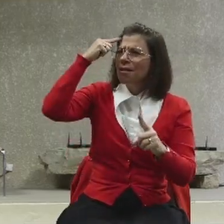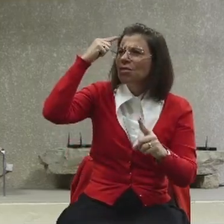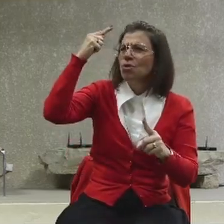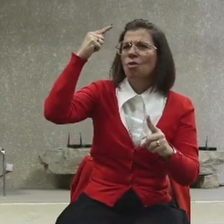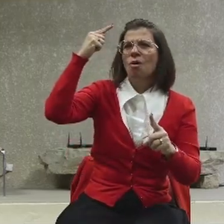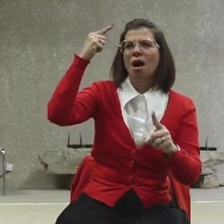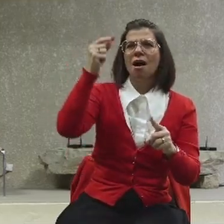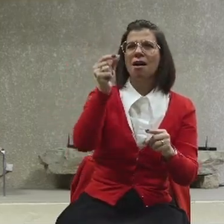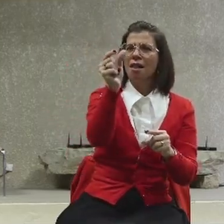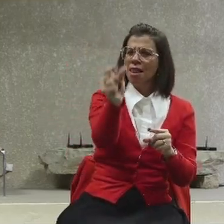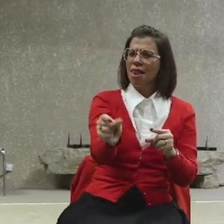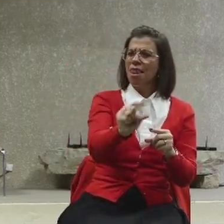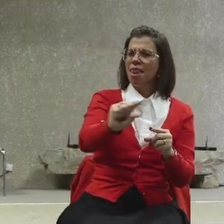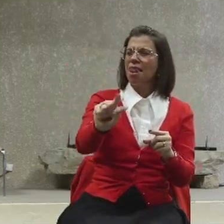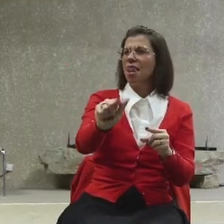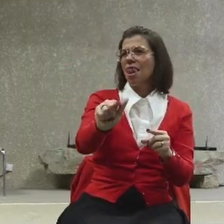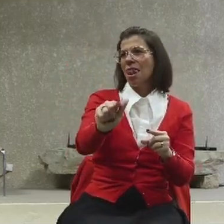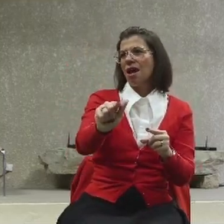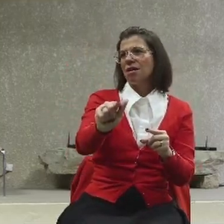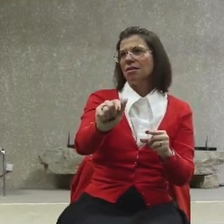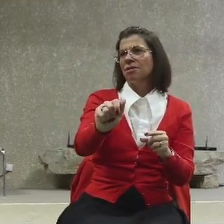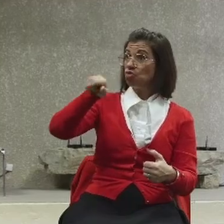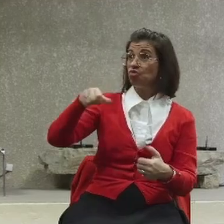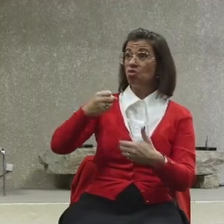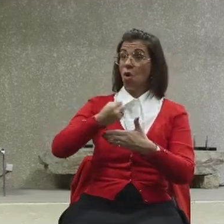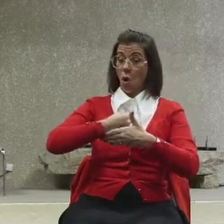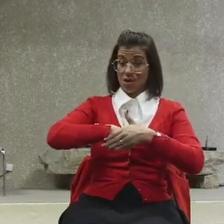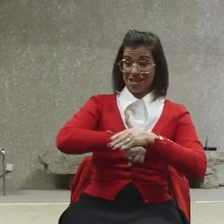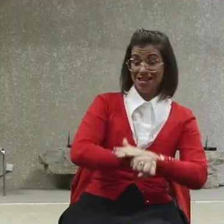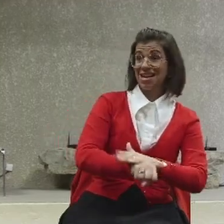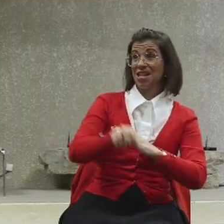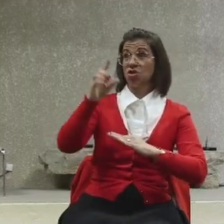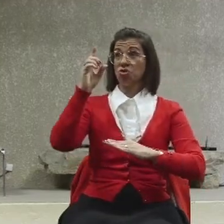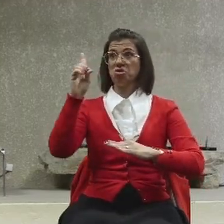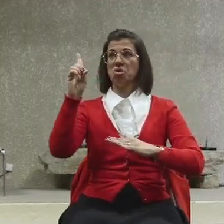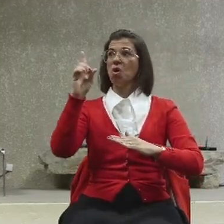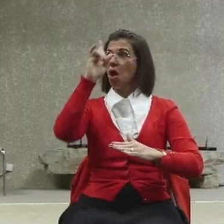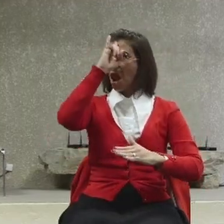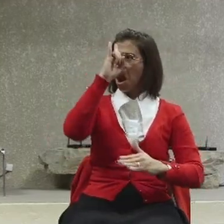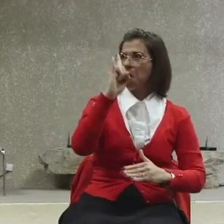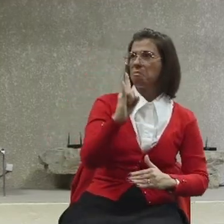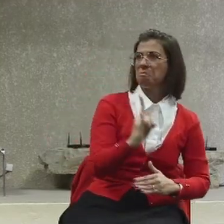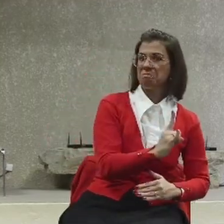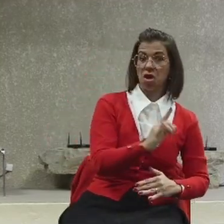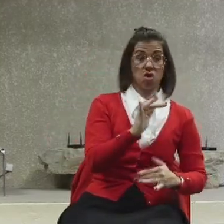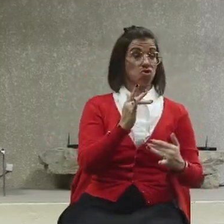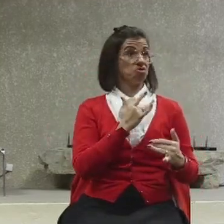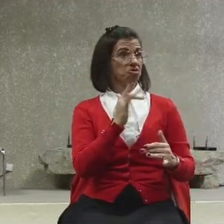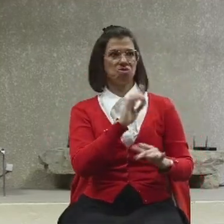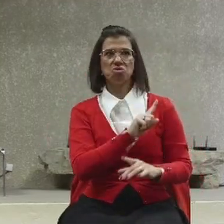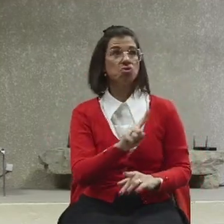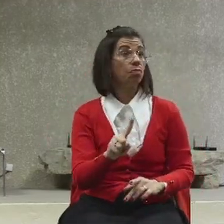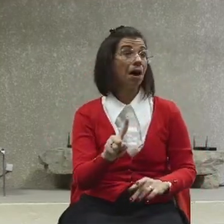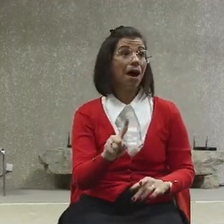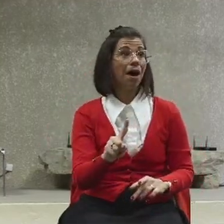la cupidité, la convoitise, c'est l'hypocrisie, c'est le mensonge, c'est la superficialité,